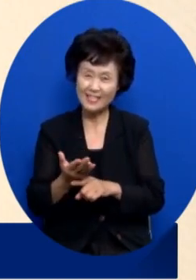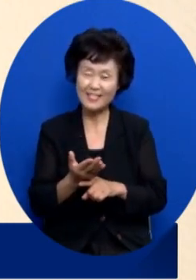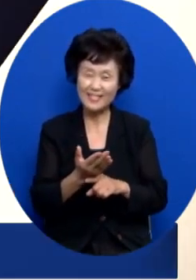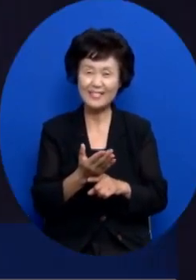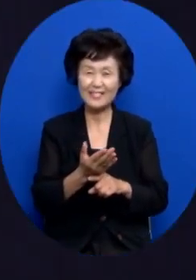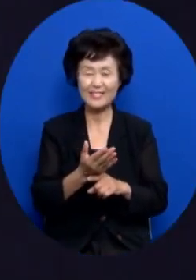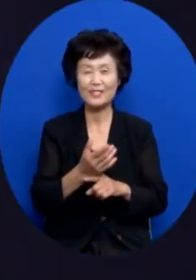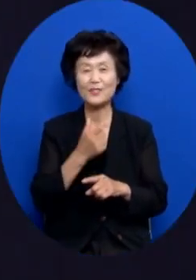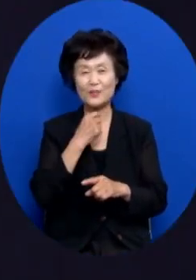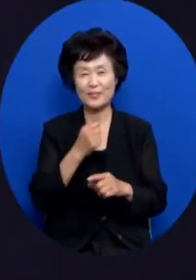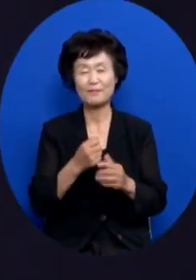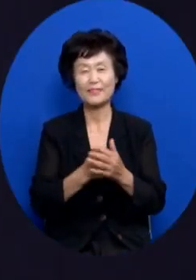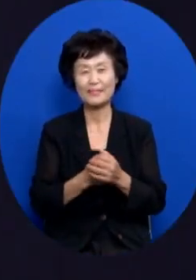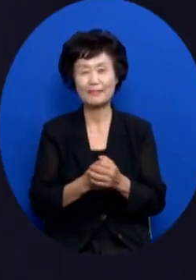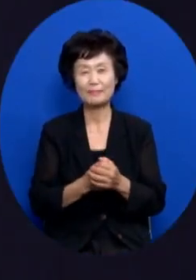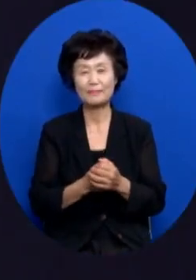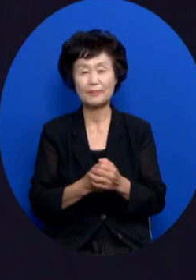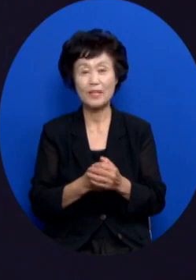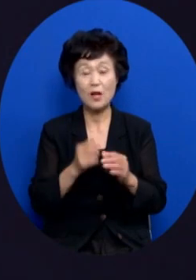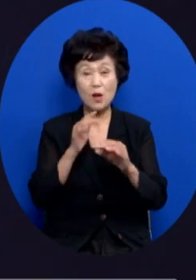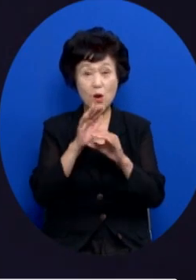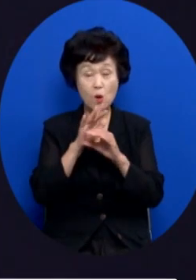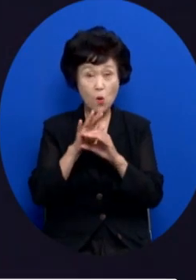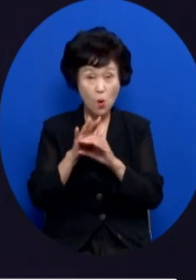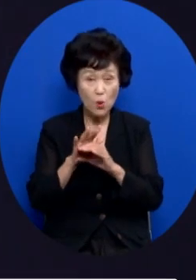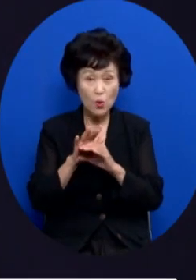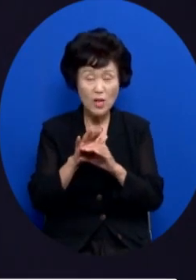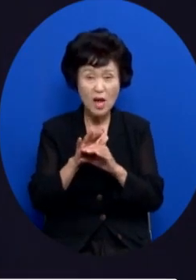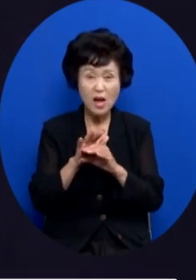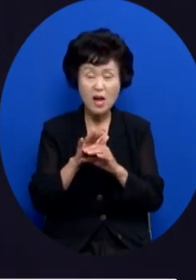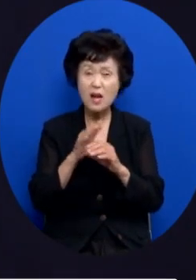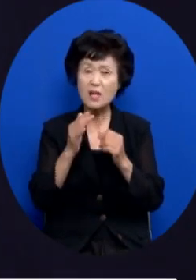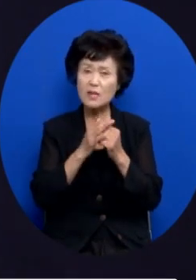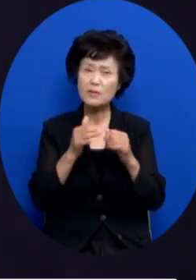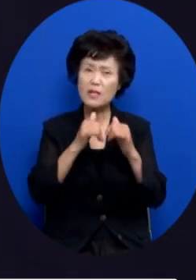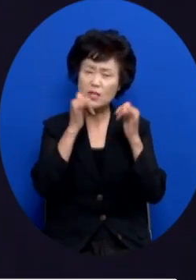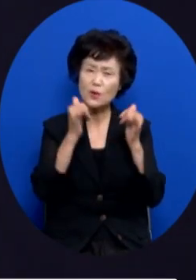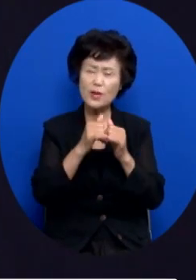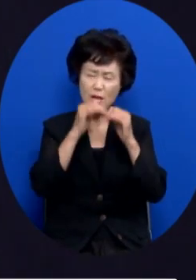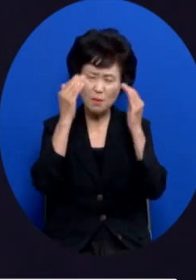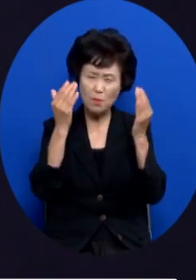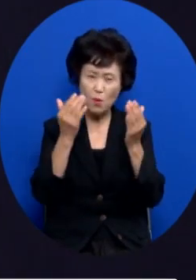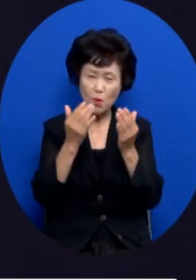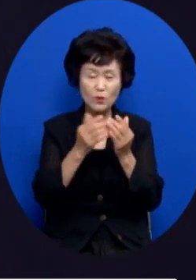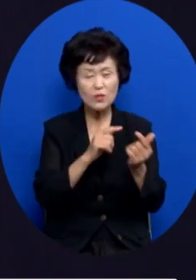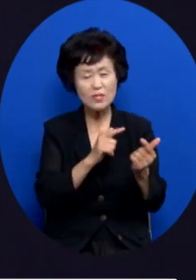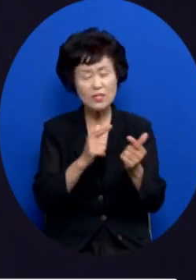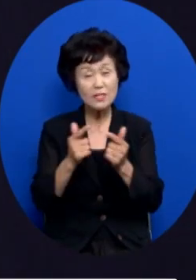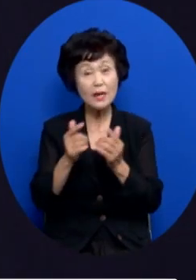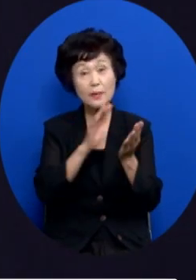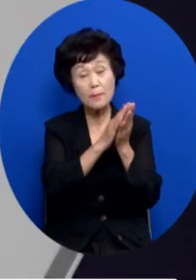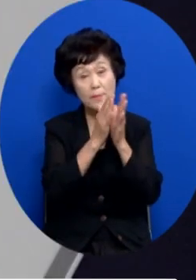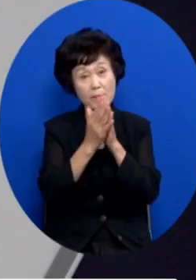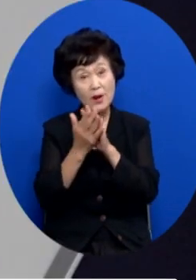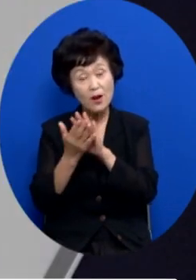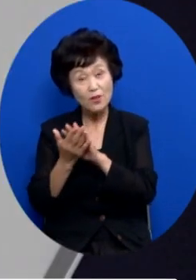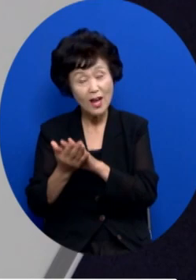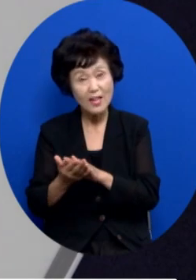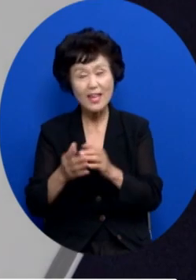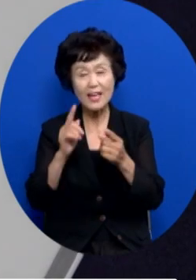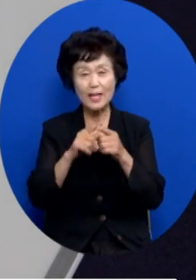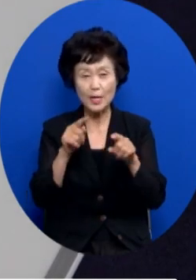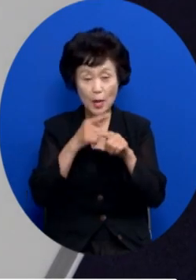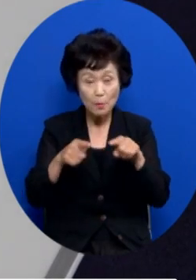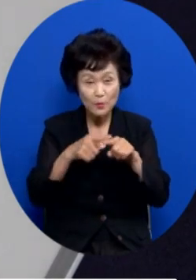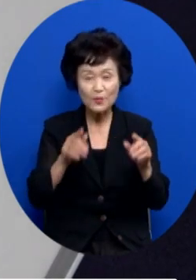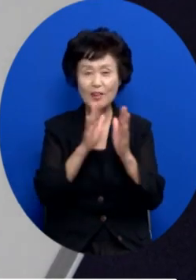같습니다. 코로나19 팬데믹 영향으로 사회의 모든 구조 변화에 대해 분석한 책